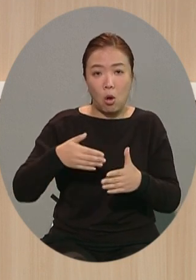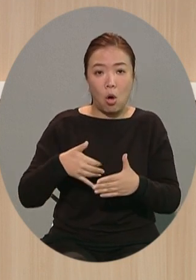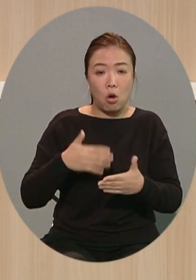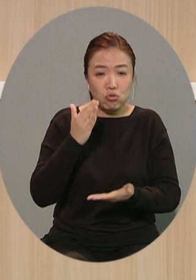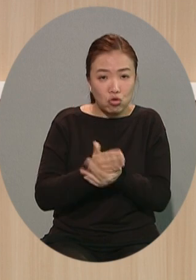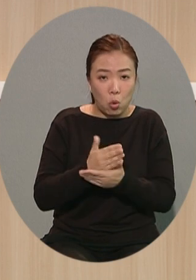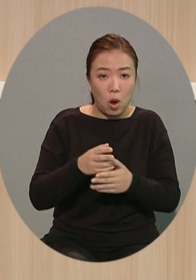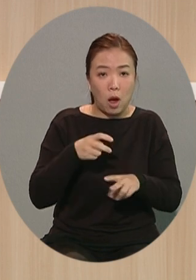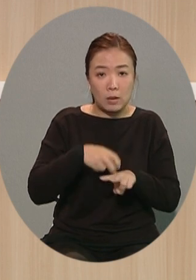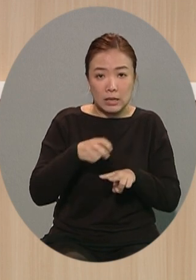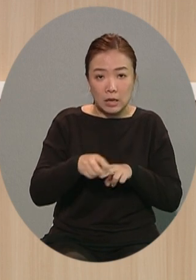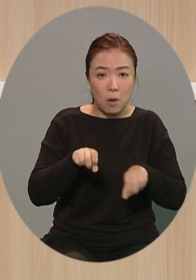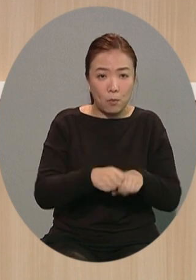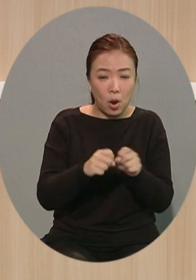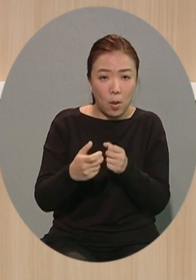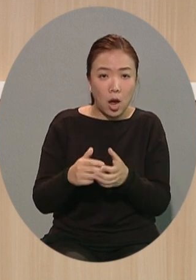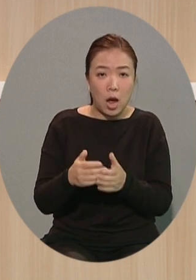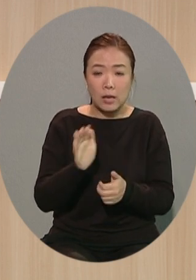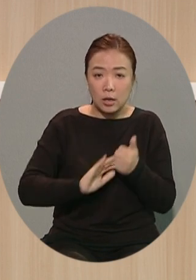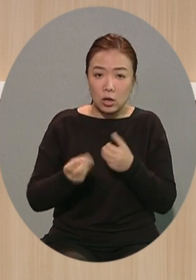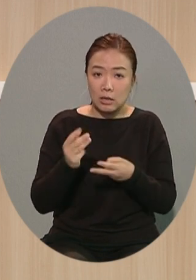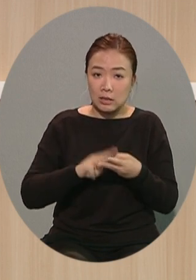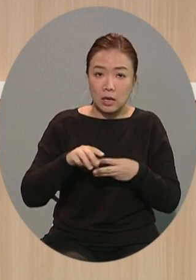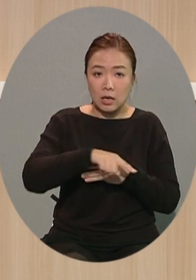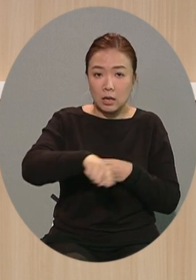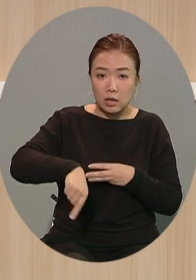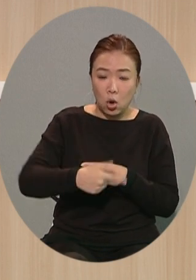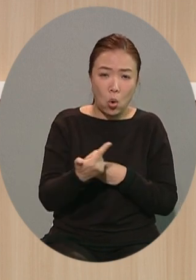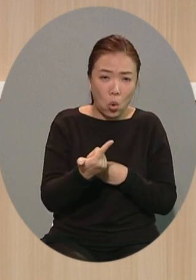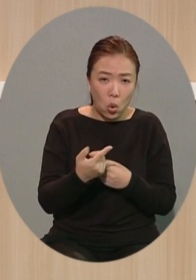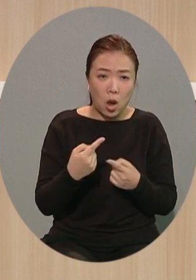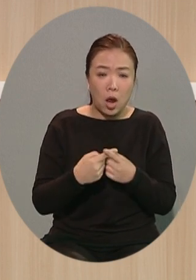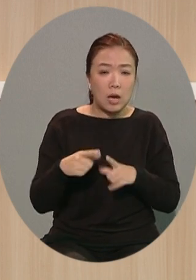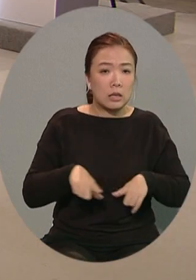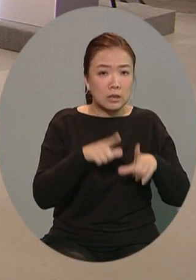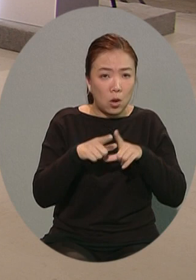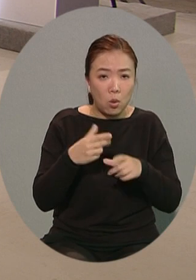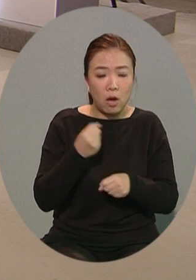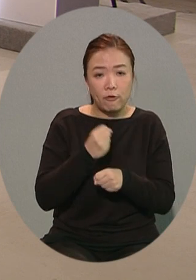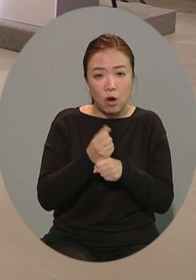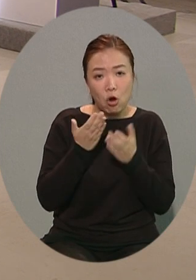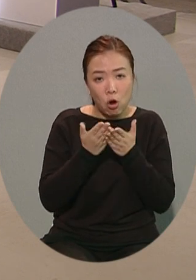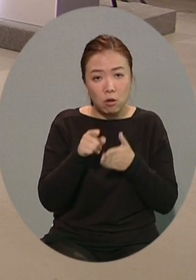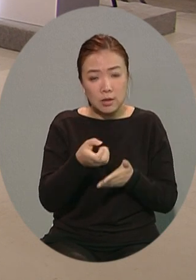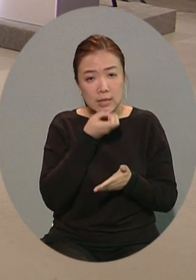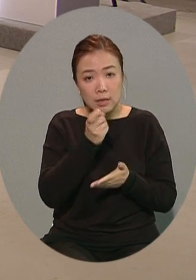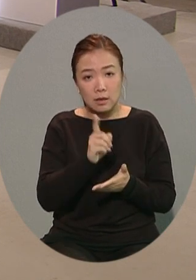設施咧，亦都影響咗沙田區唔少人嘅翻工啊、翻學啊、生活咁樣。你有咩建議？